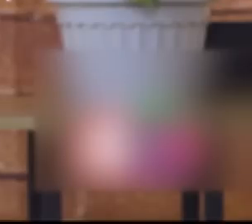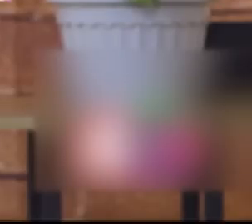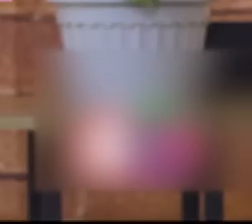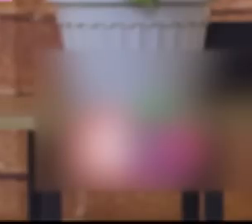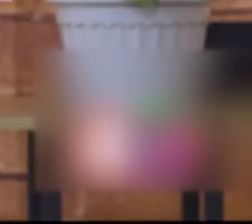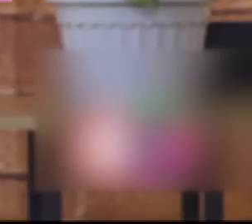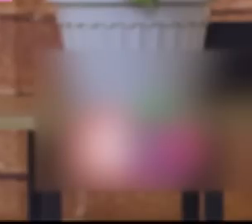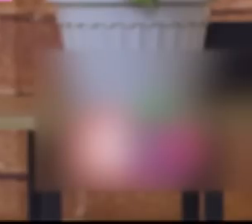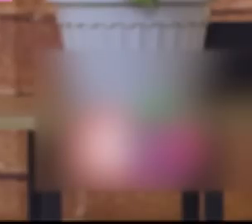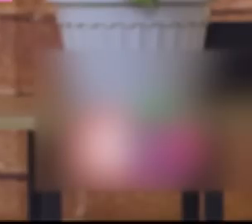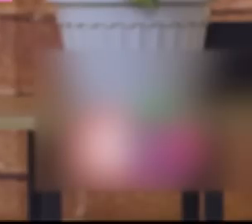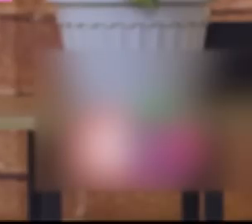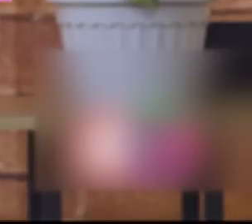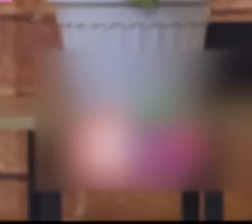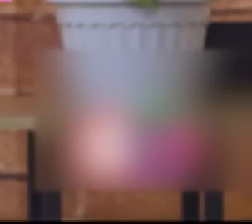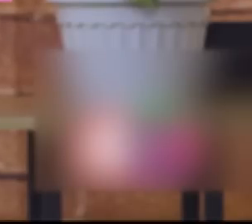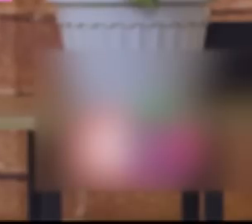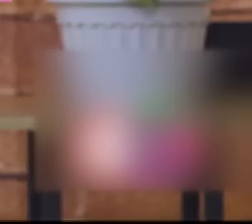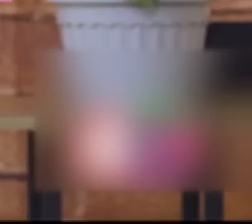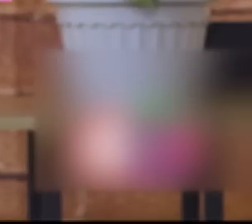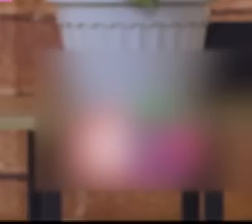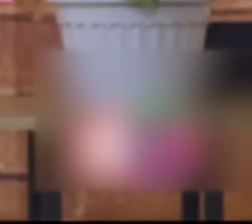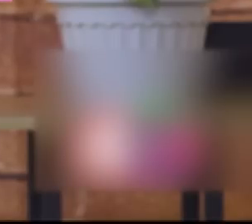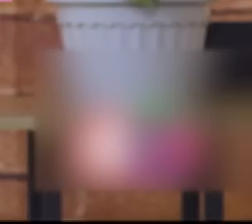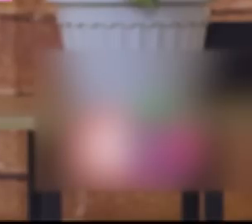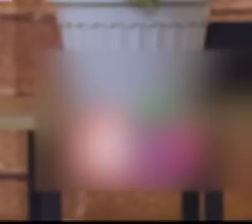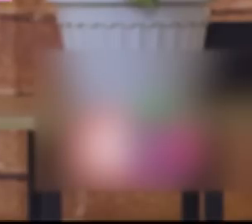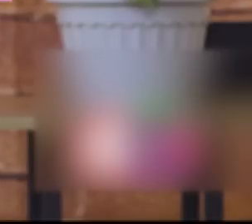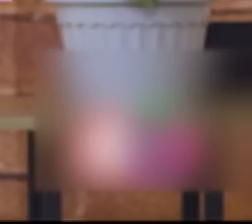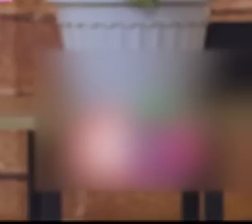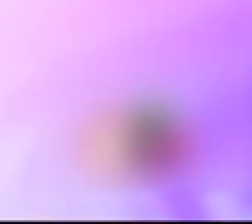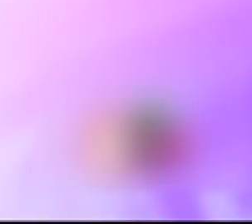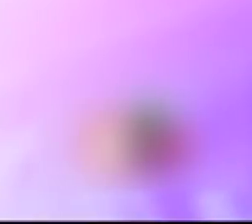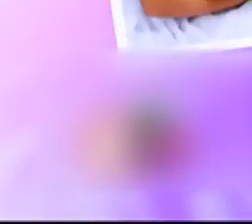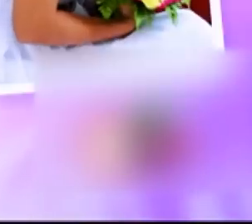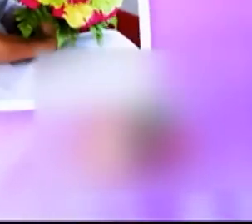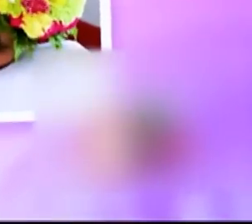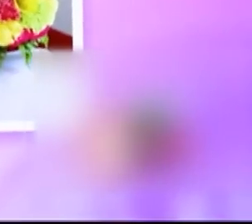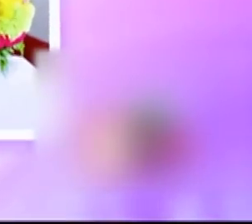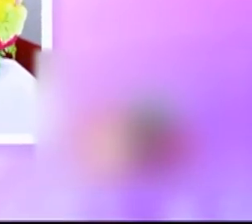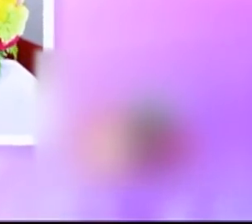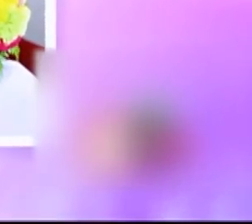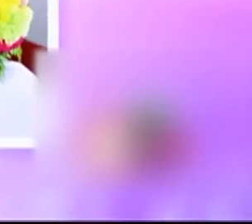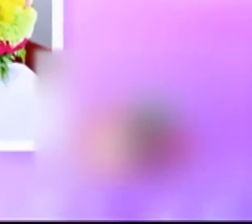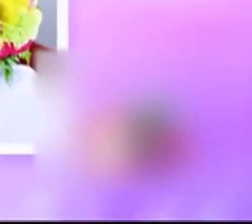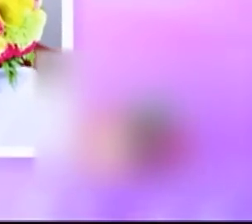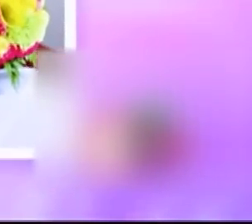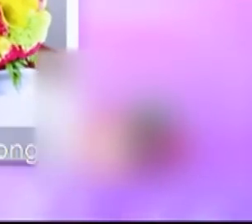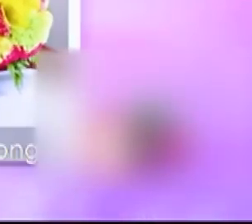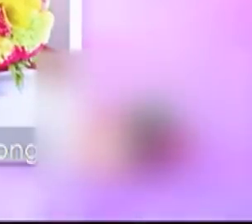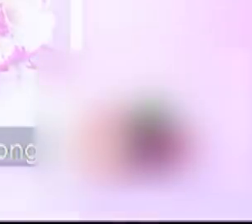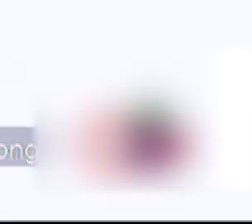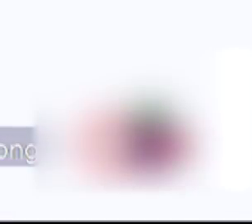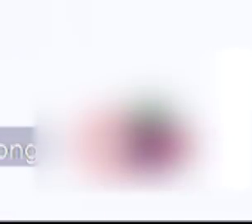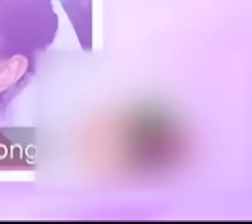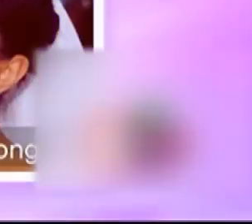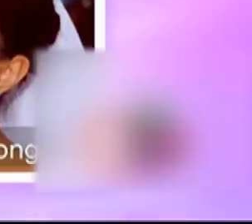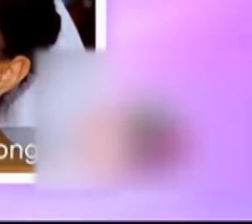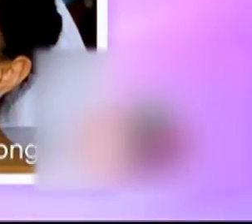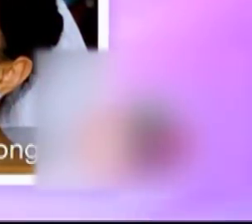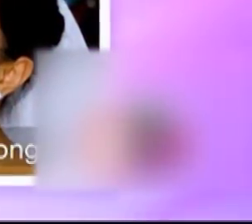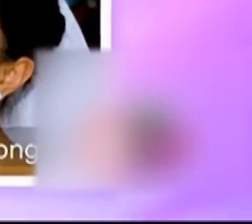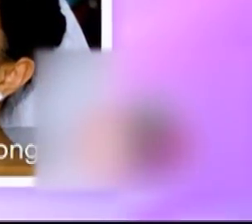Madonna Nicolas, may isa akong training manager ti microfinance dito'y Baguio City. Our marriage is more of laughter at damot laing